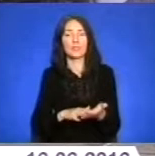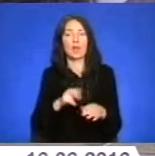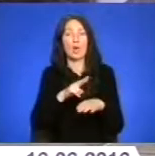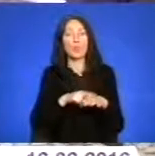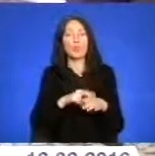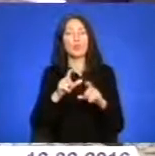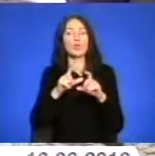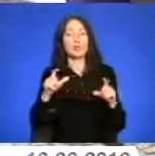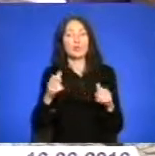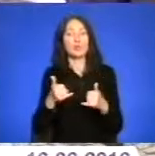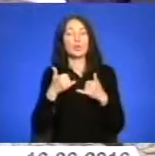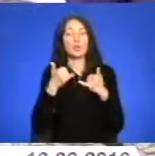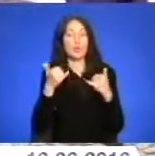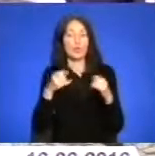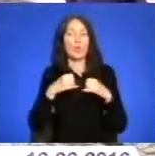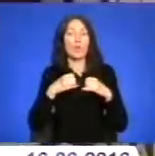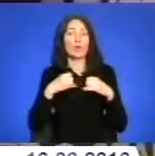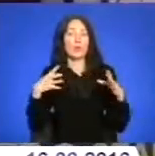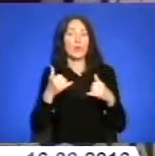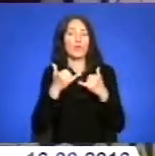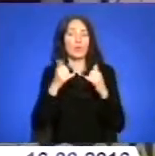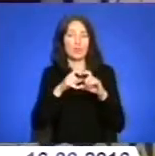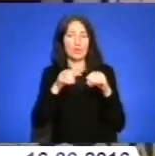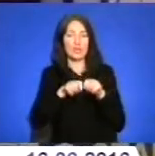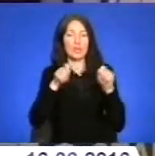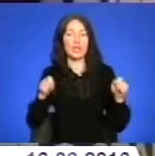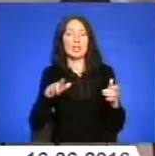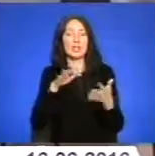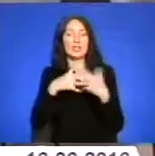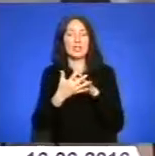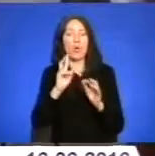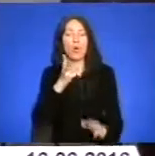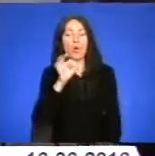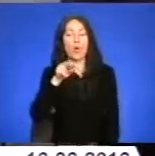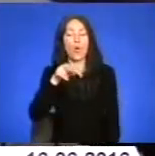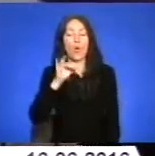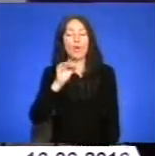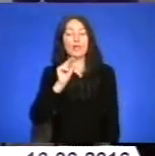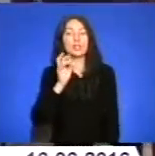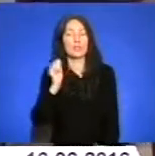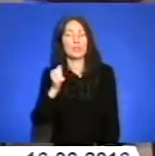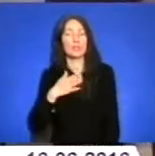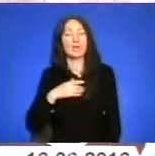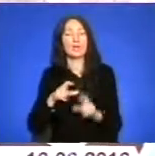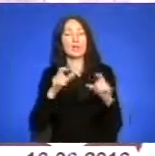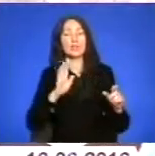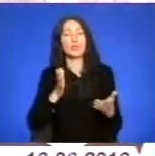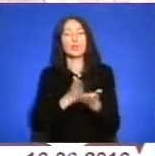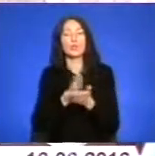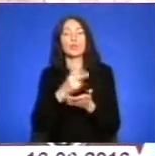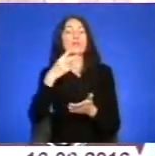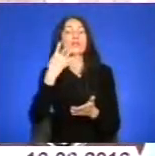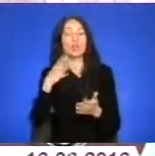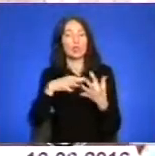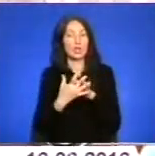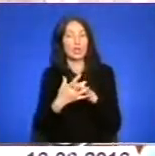Поліцейську станцію урочисто відкрили у містечку Копичинці Гусятинського району. Наша станція буде обслуговувати 21 населений пункт, в тому числі